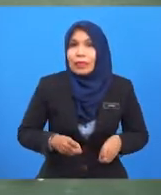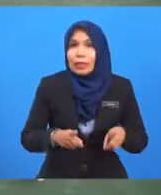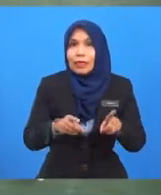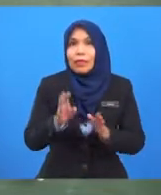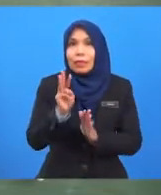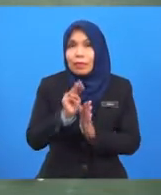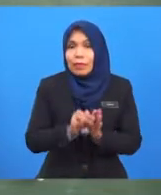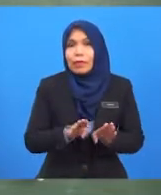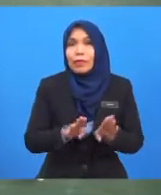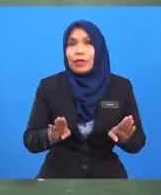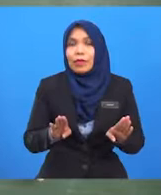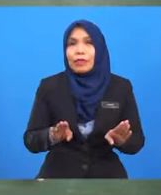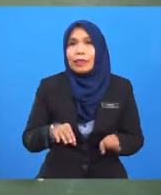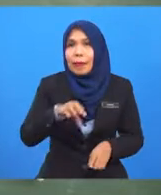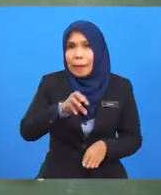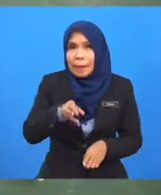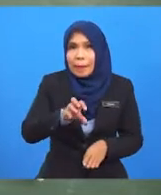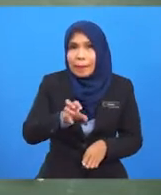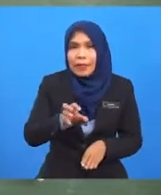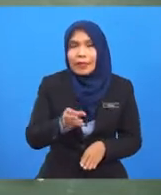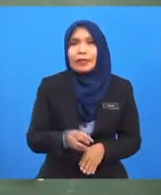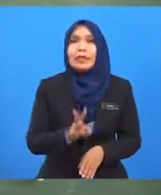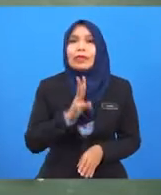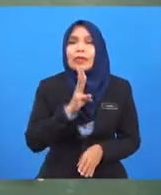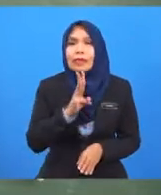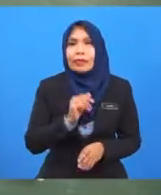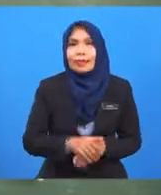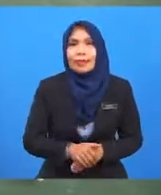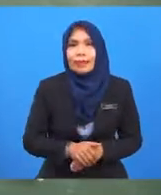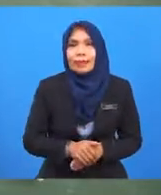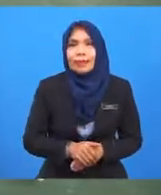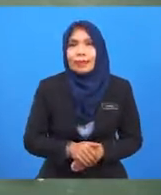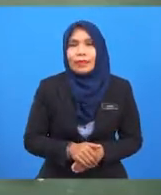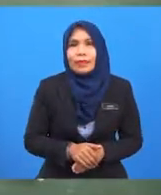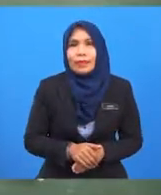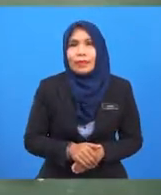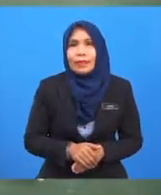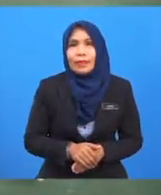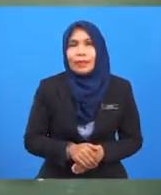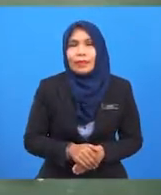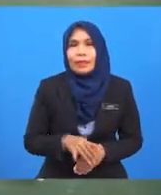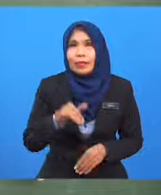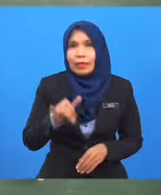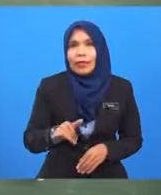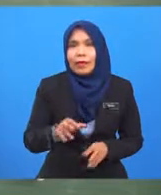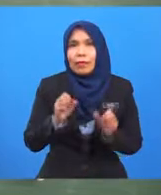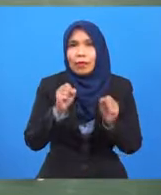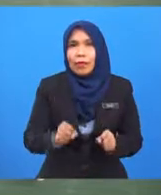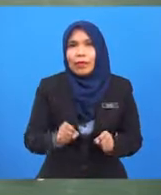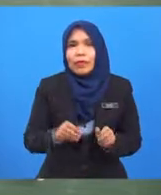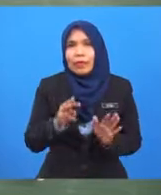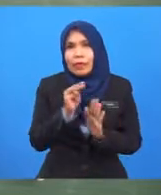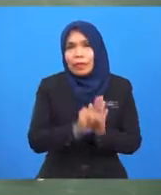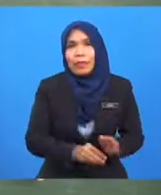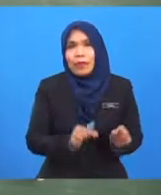air. Kepala paip yang diputarkan mewakili roda yang mampu